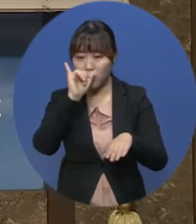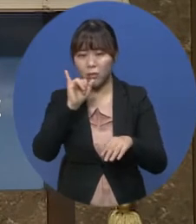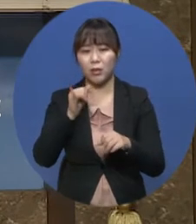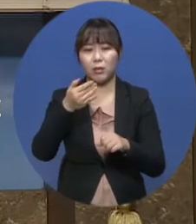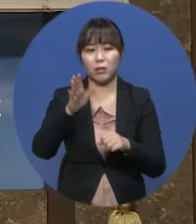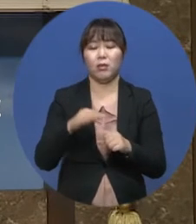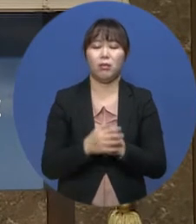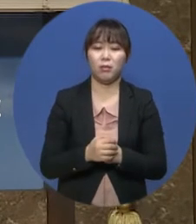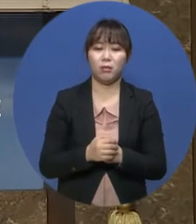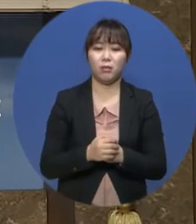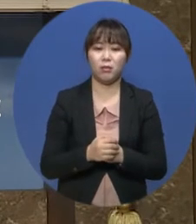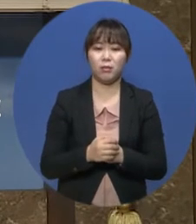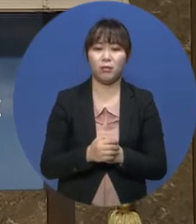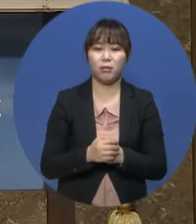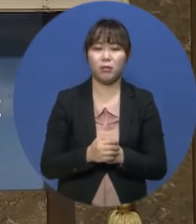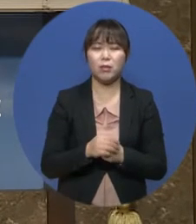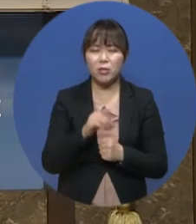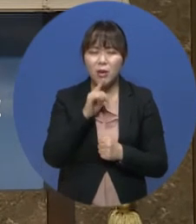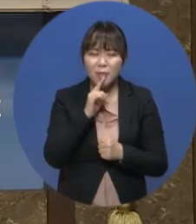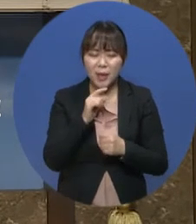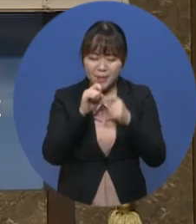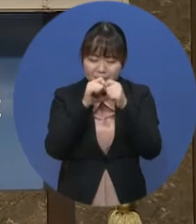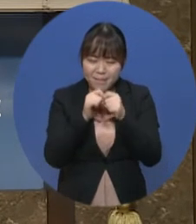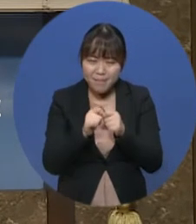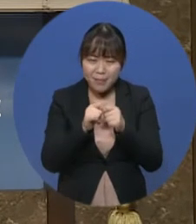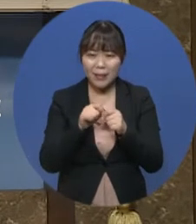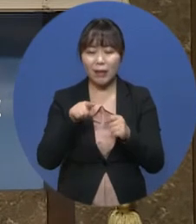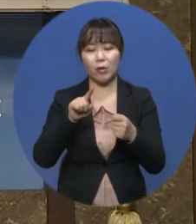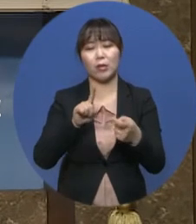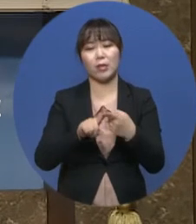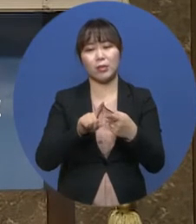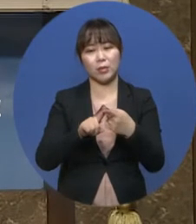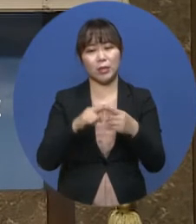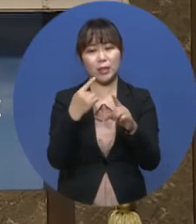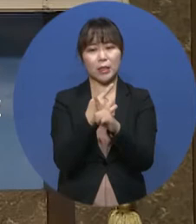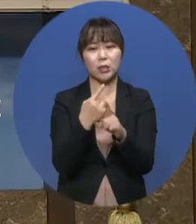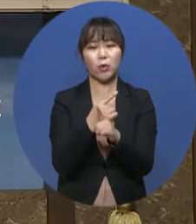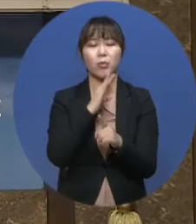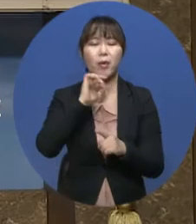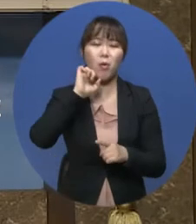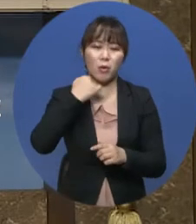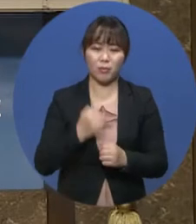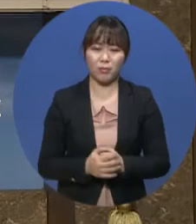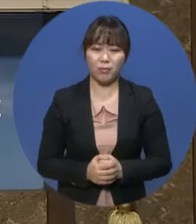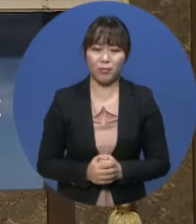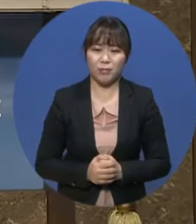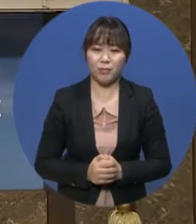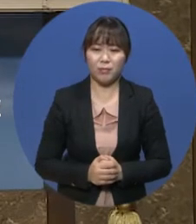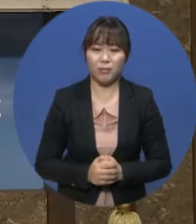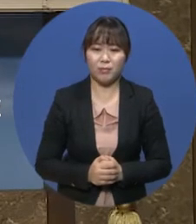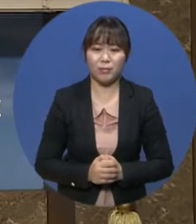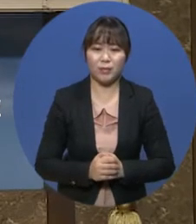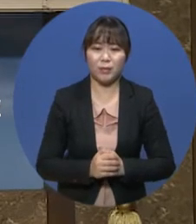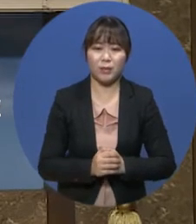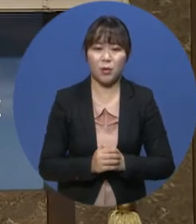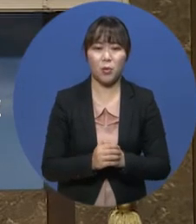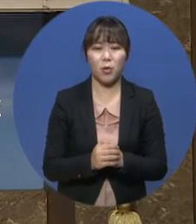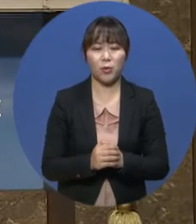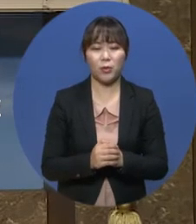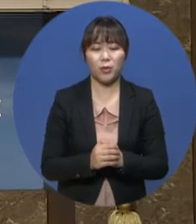이 아주 첫 미를 요하는 부분은 치료가 좀 어렵죠 아무짓도 아아아 싫 어